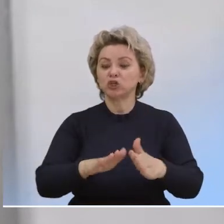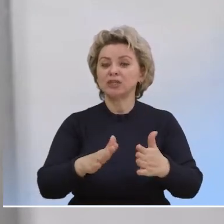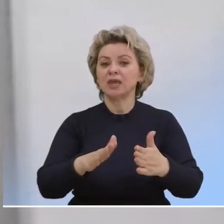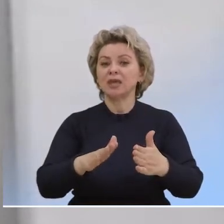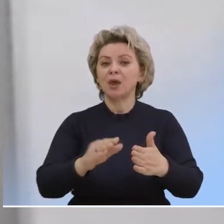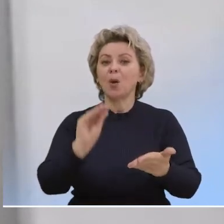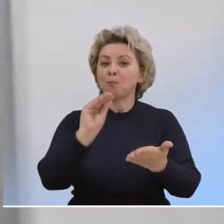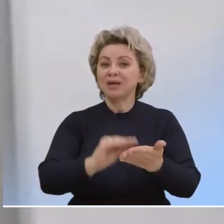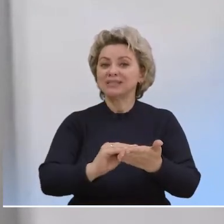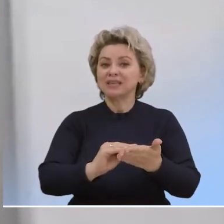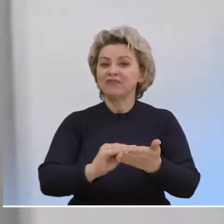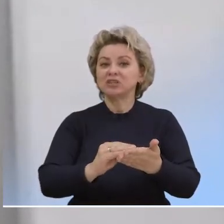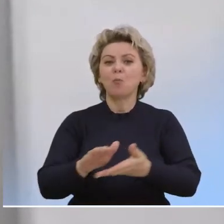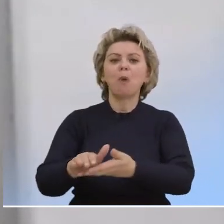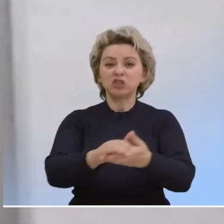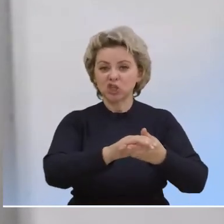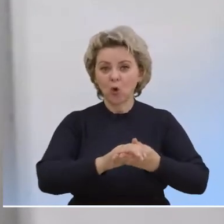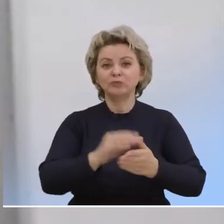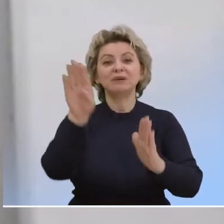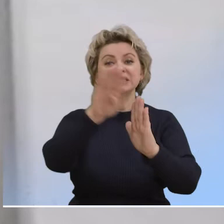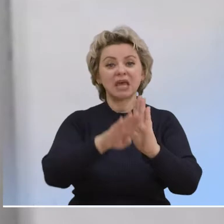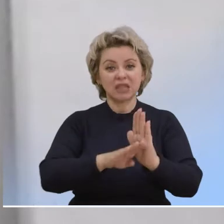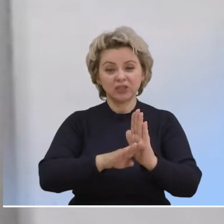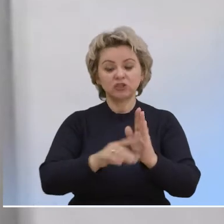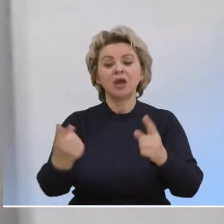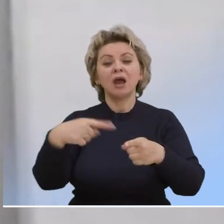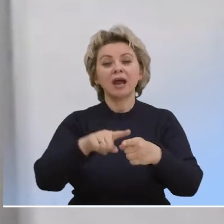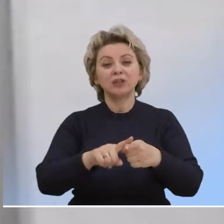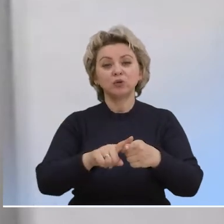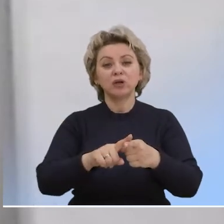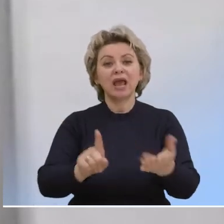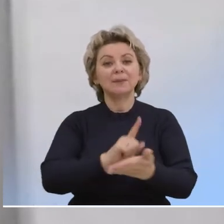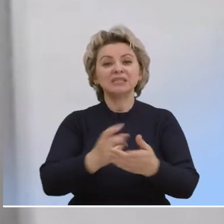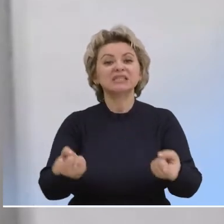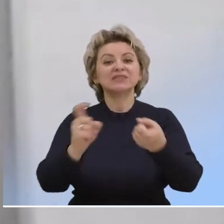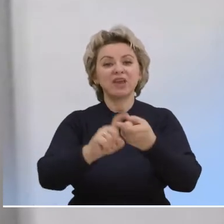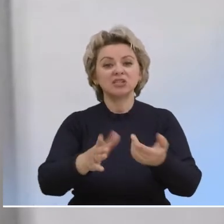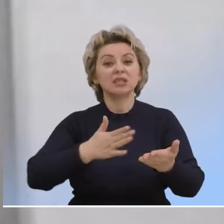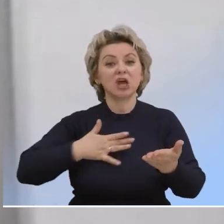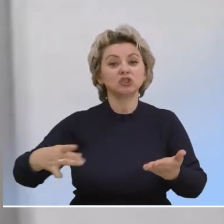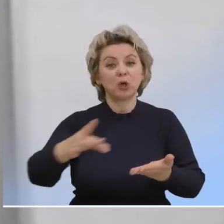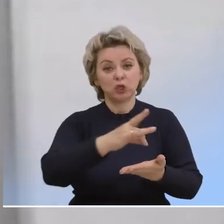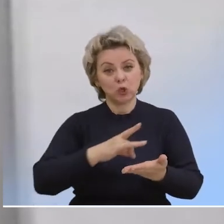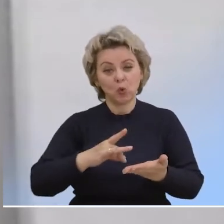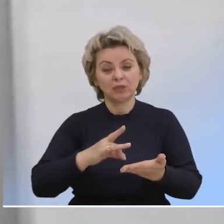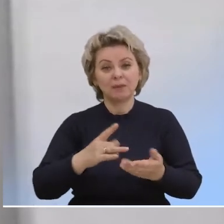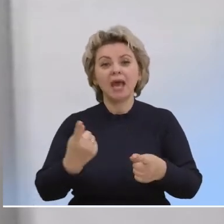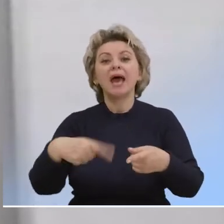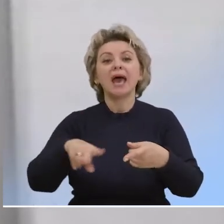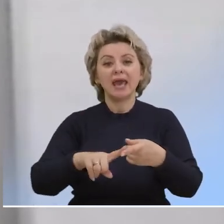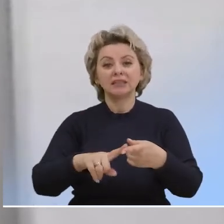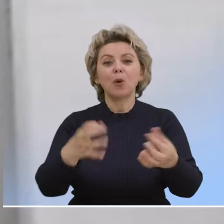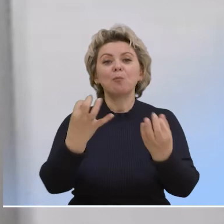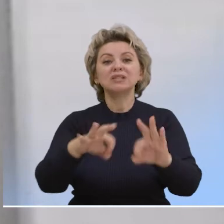решение поставить перед этим сообществом задачи, которые непосредственно связаны с нашим регионом.